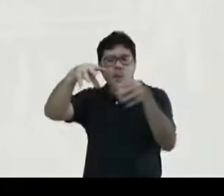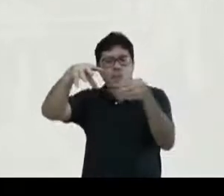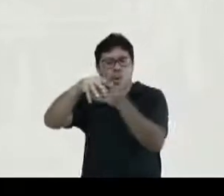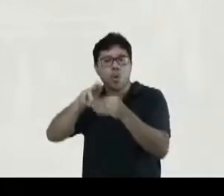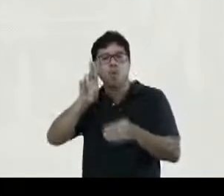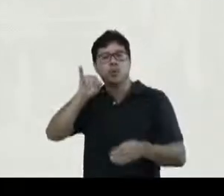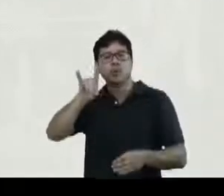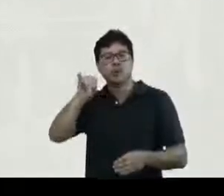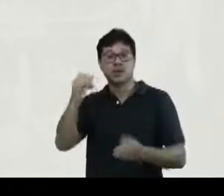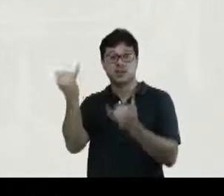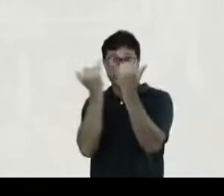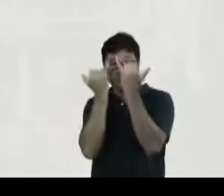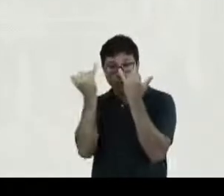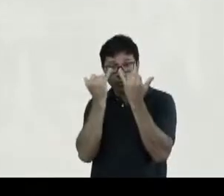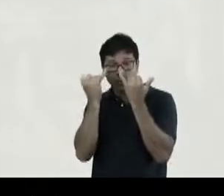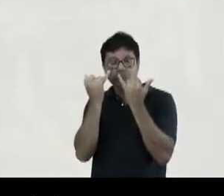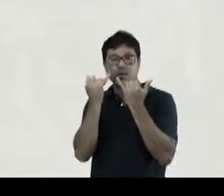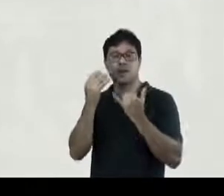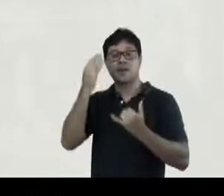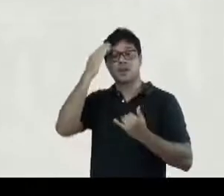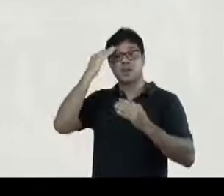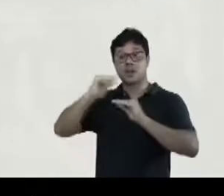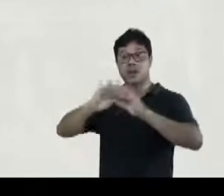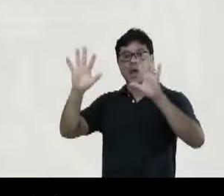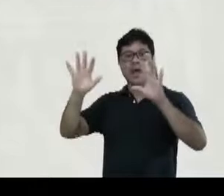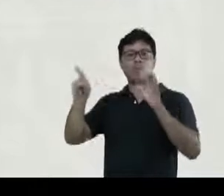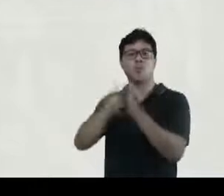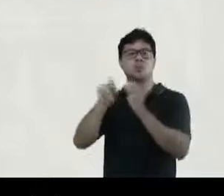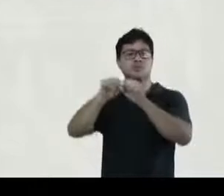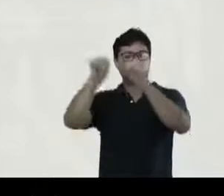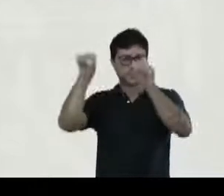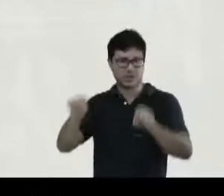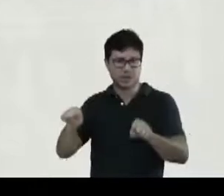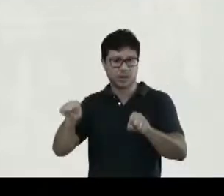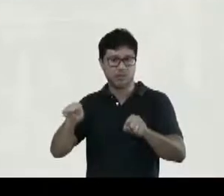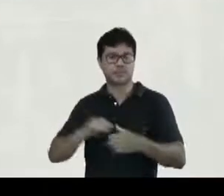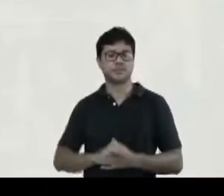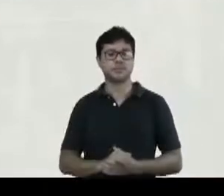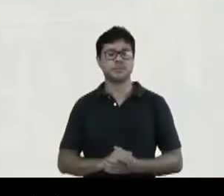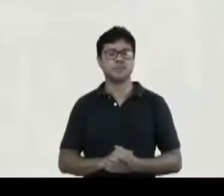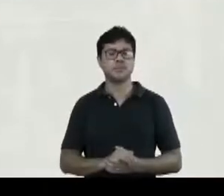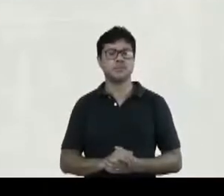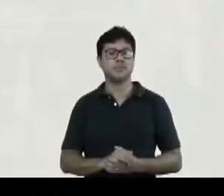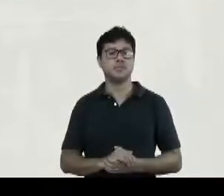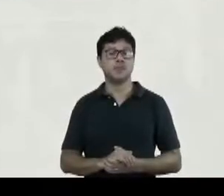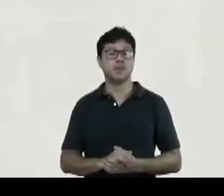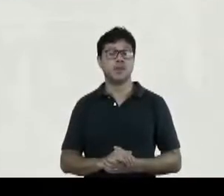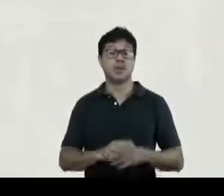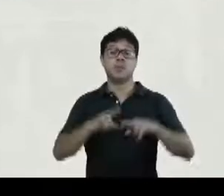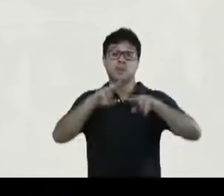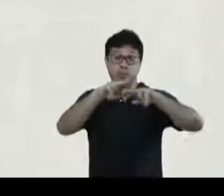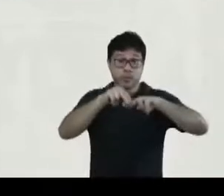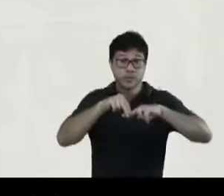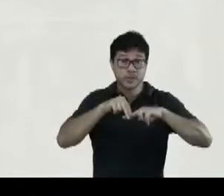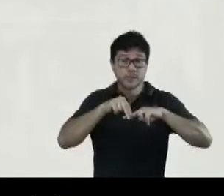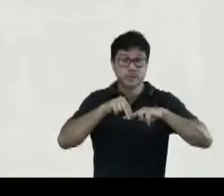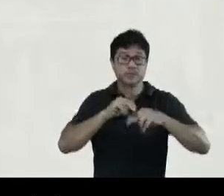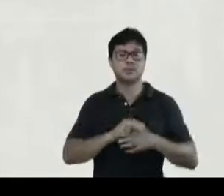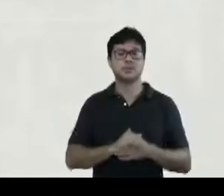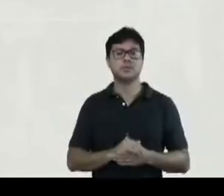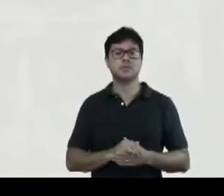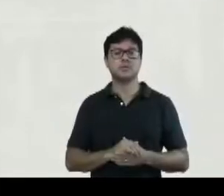bündeln. Deswegen ist diese maschinenlesbare und interoperable